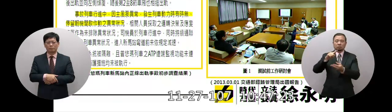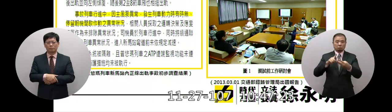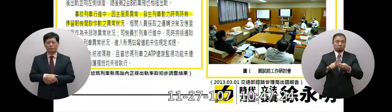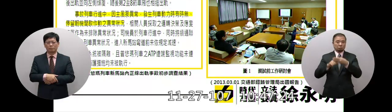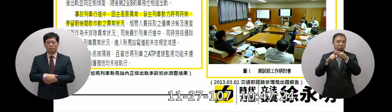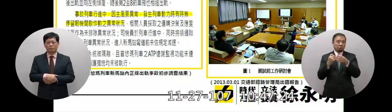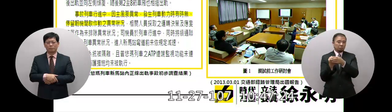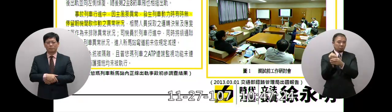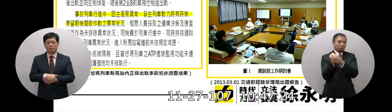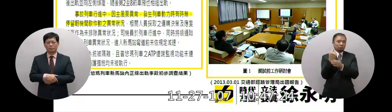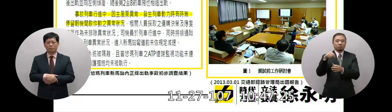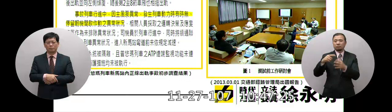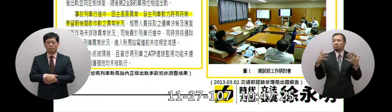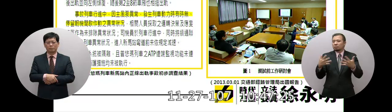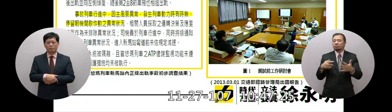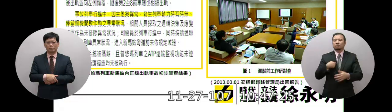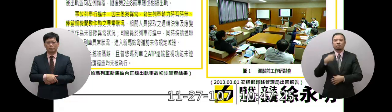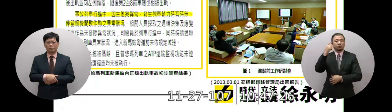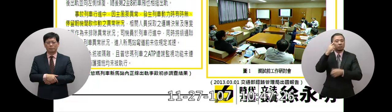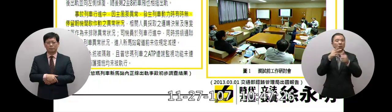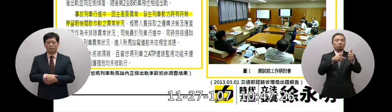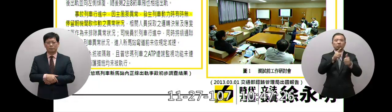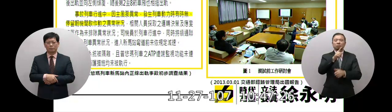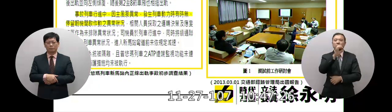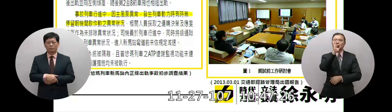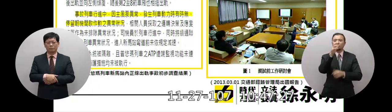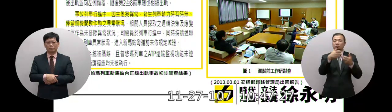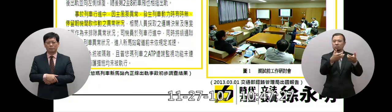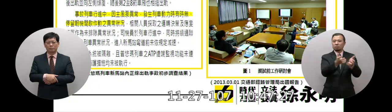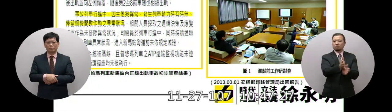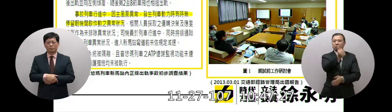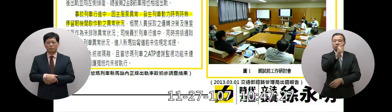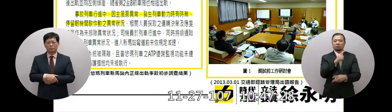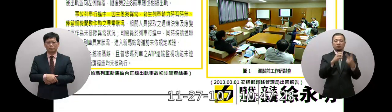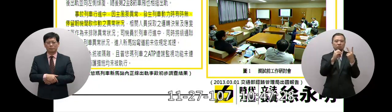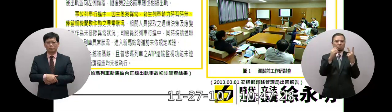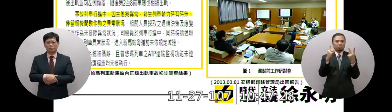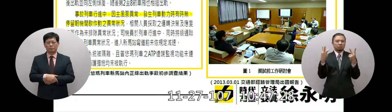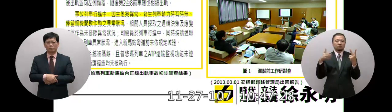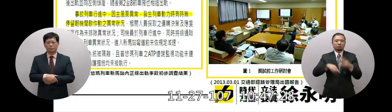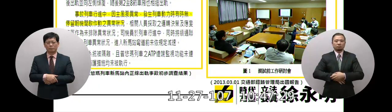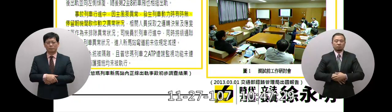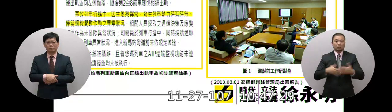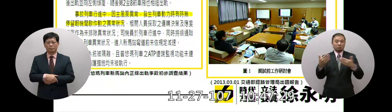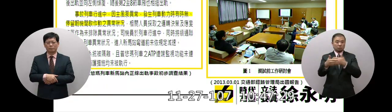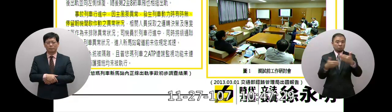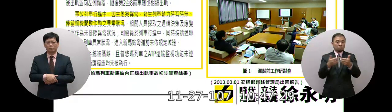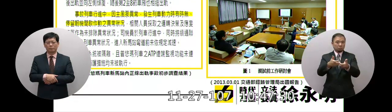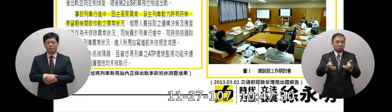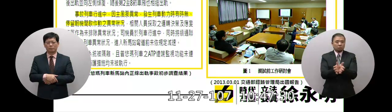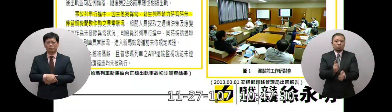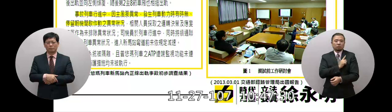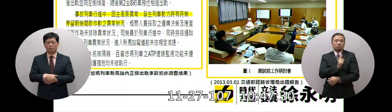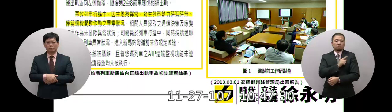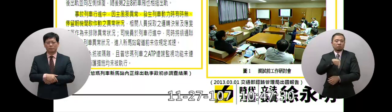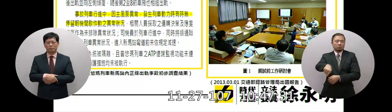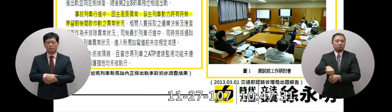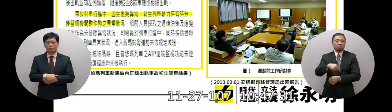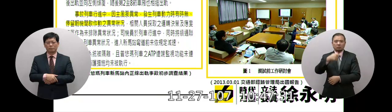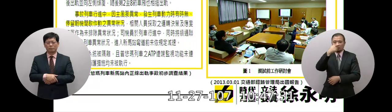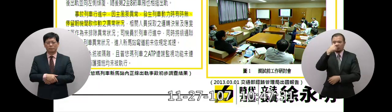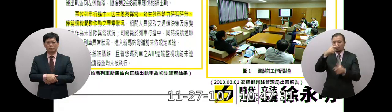题，部长。2013年，交通部自己出国的报告，就是去日本